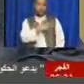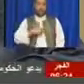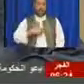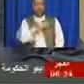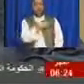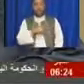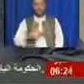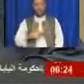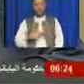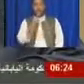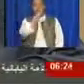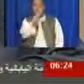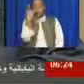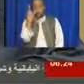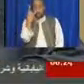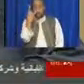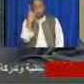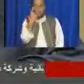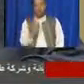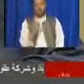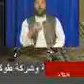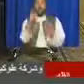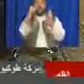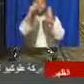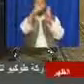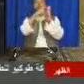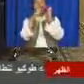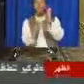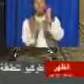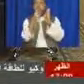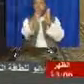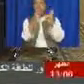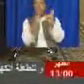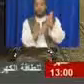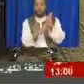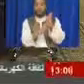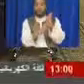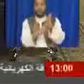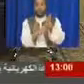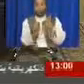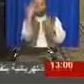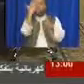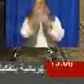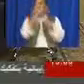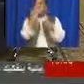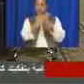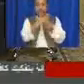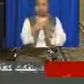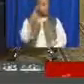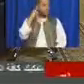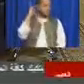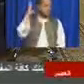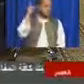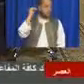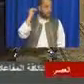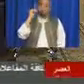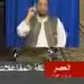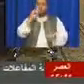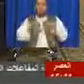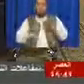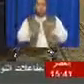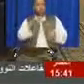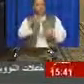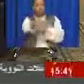يعني الامن وبص نفوذها وفض القانون ربما يتاخر لان اذا مع الجيش الاسباب كل يوم نسمع